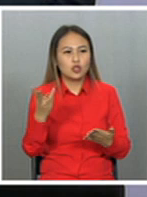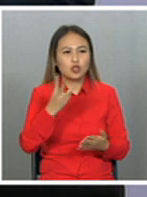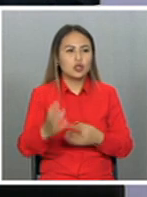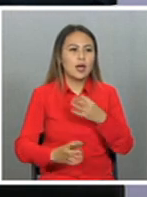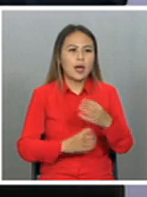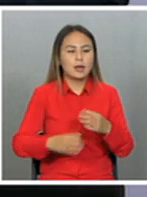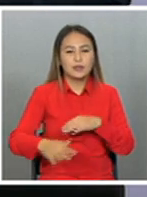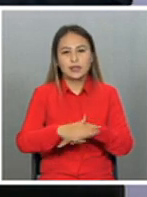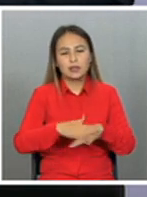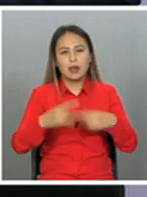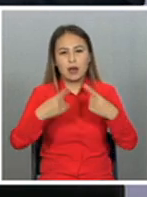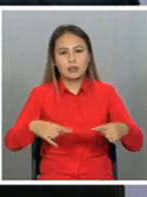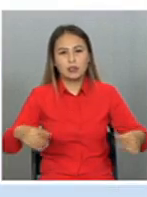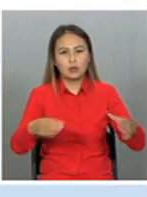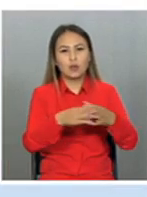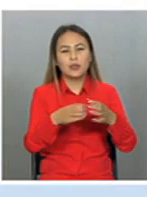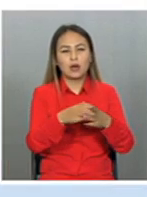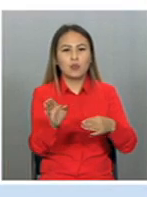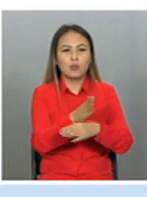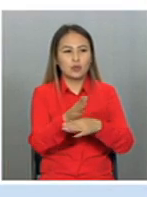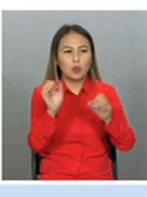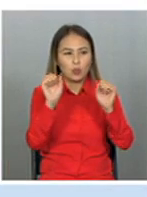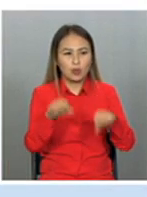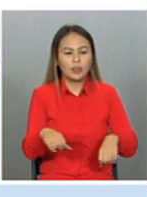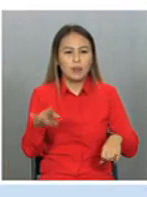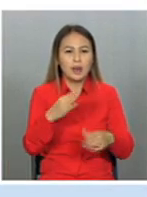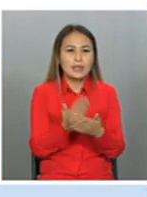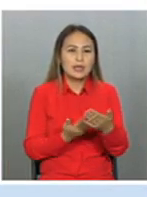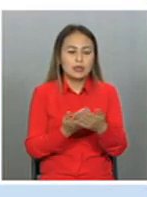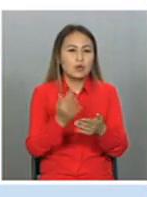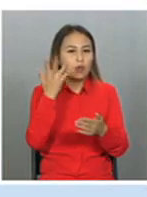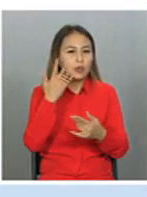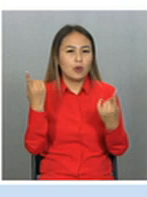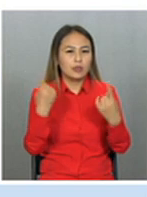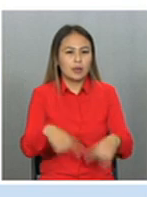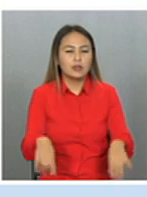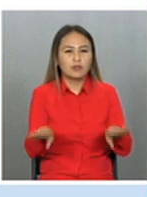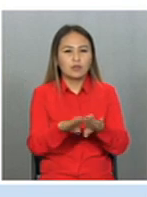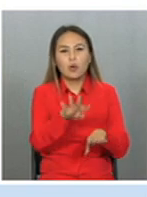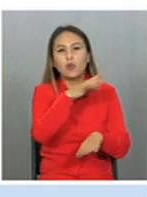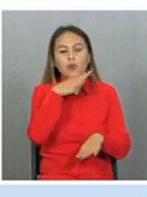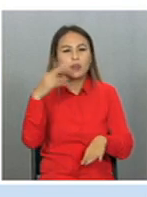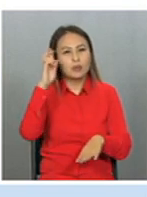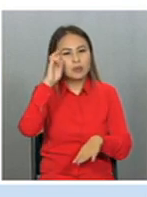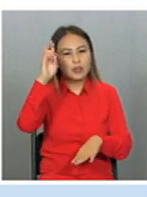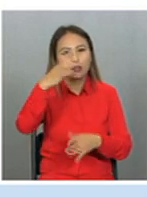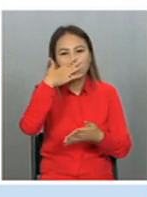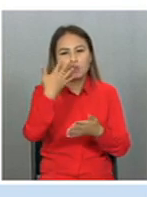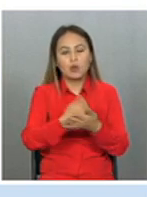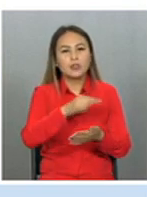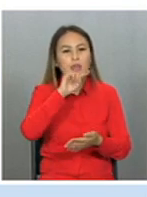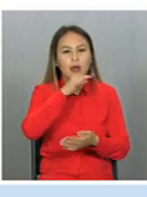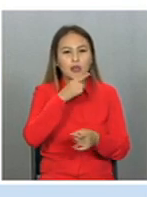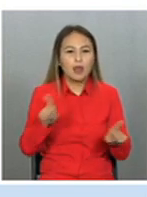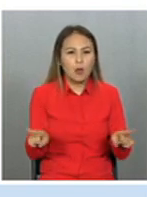сияқты әр түрлі топтарға бөліп қарастырдық. Алайда кеңес одағы ыдырағаннан кейін көптеген мемлекеттер өзінің экономикалық